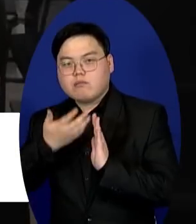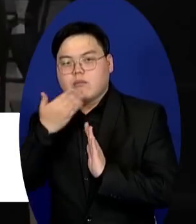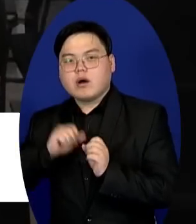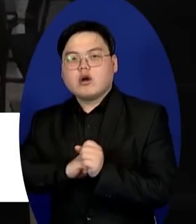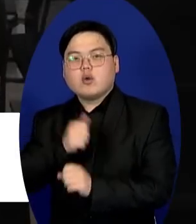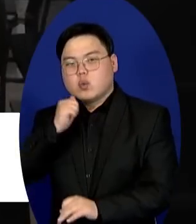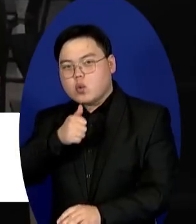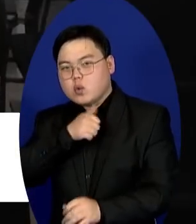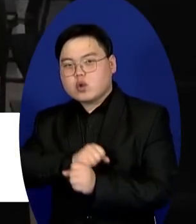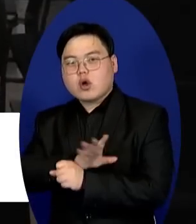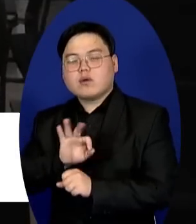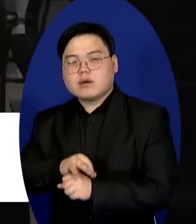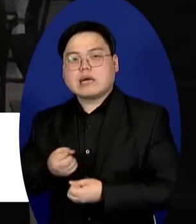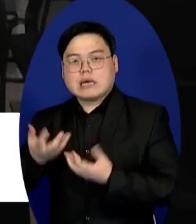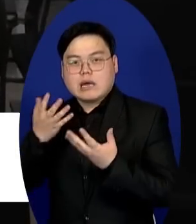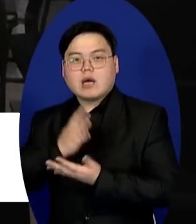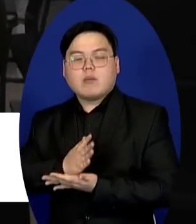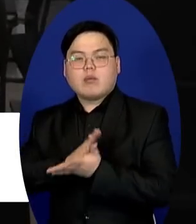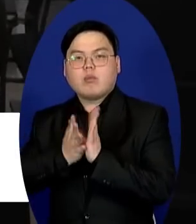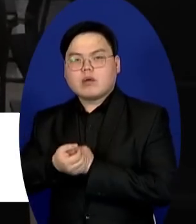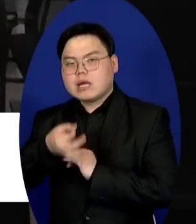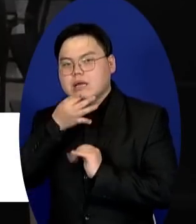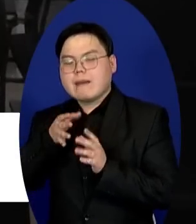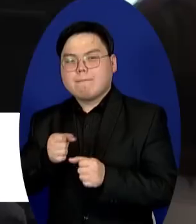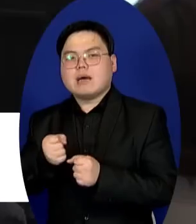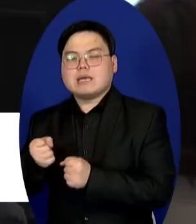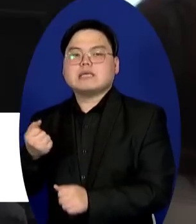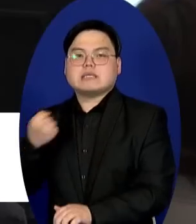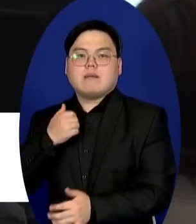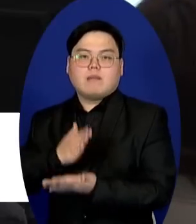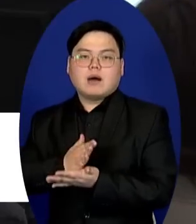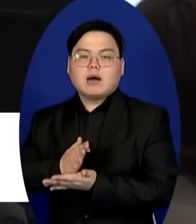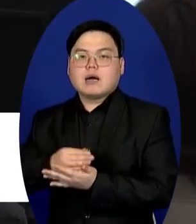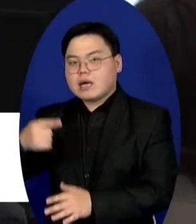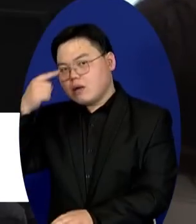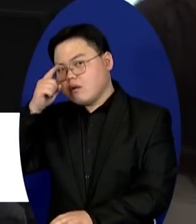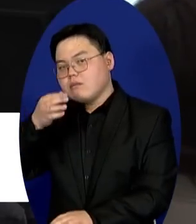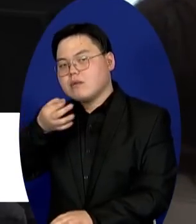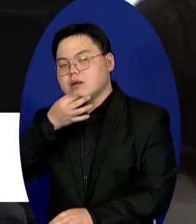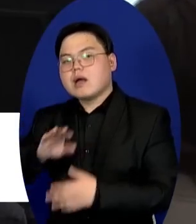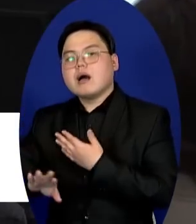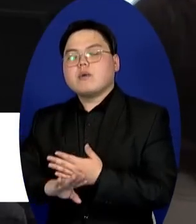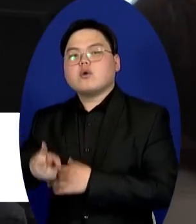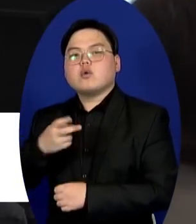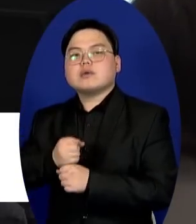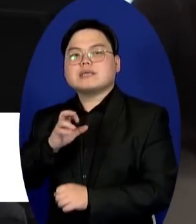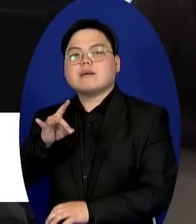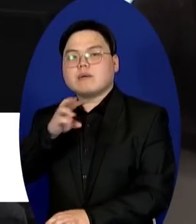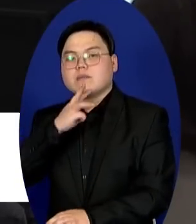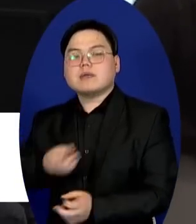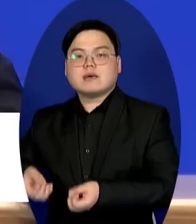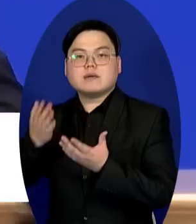хөлбөрөд оширч байгаа хэдиж COVID-19-ыг хяналтанд барьж чадж байна гэж тус улсын эрүүлийг хамгаалах салбарын удирдлагуудын мэдээлэлд дурдсан